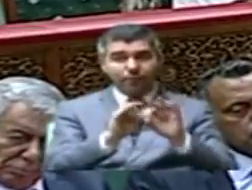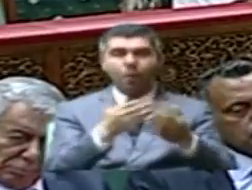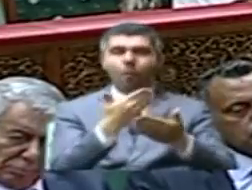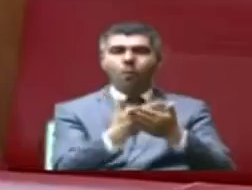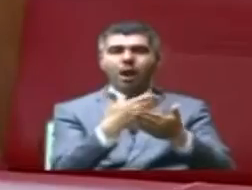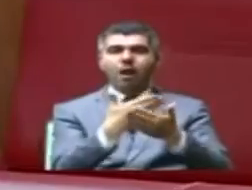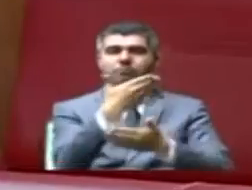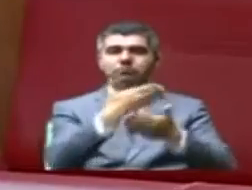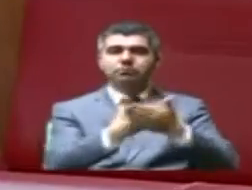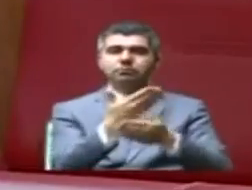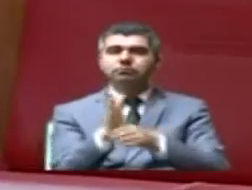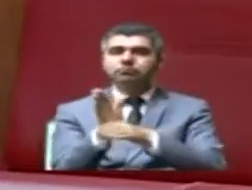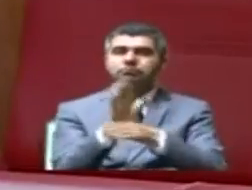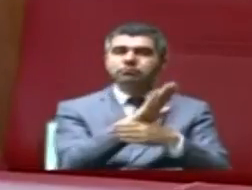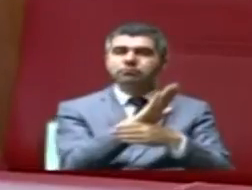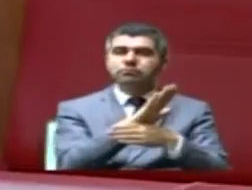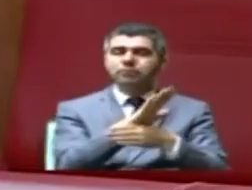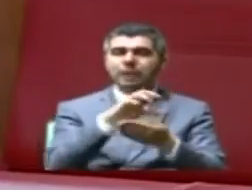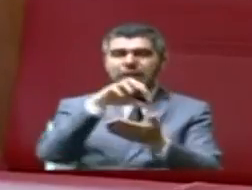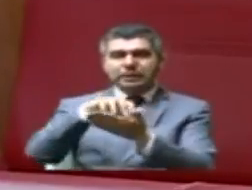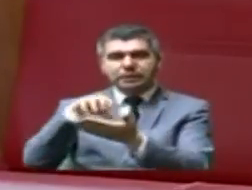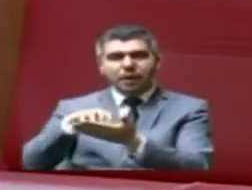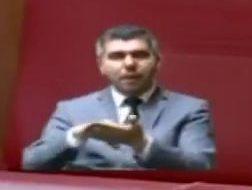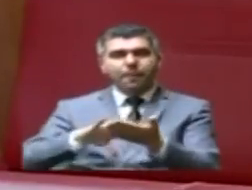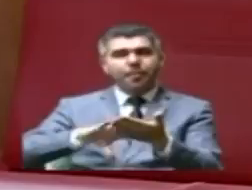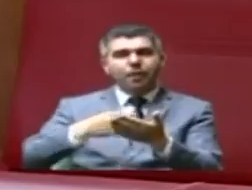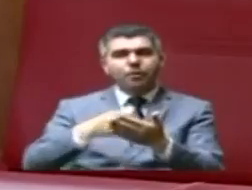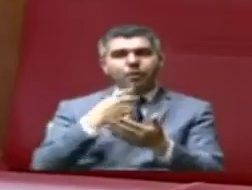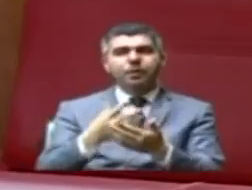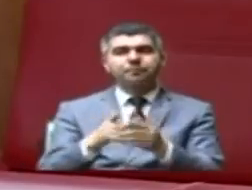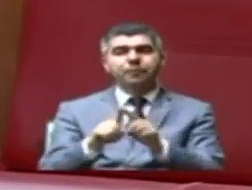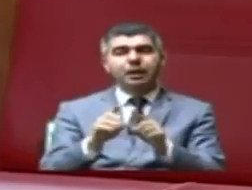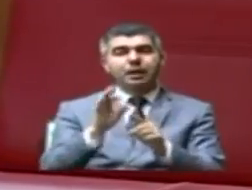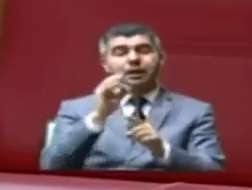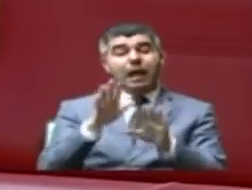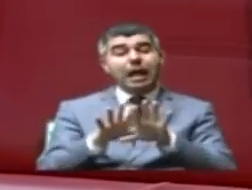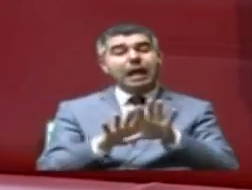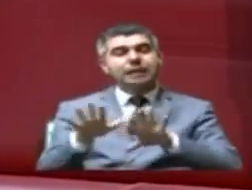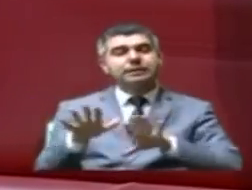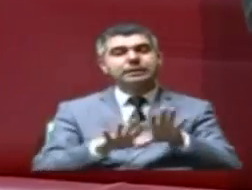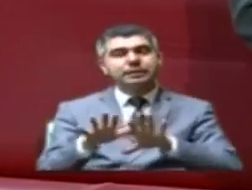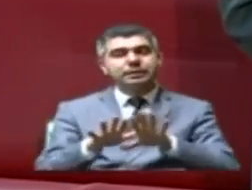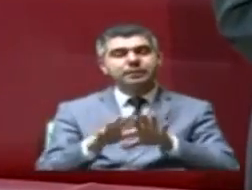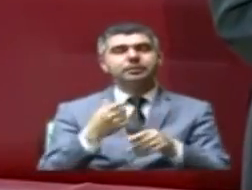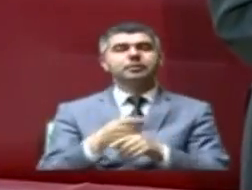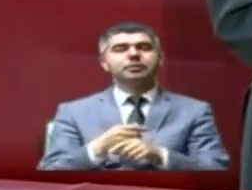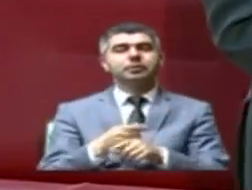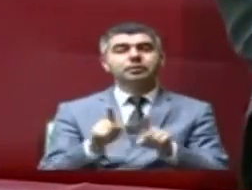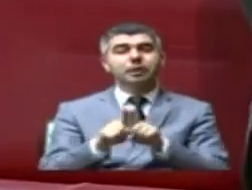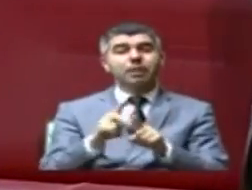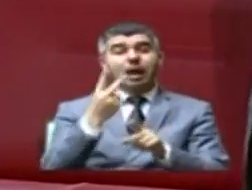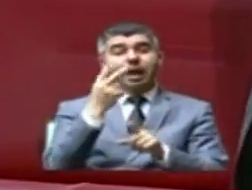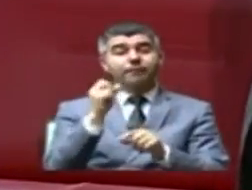بكل الاقاليم على حسب النسبه. واذا كانت عندكم النسبه نبدا غير باكادير اللي هنا ا، كانت عندنا في